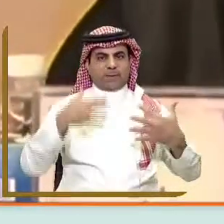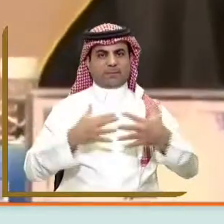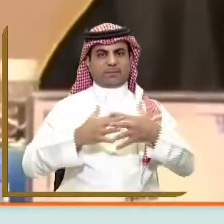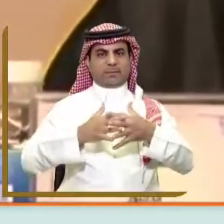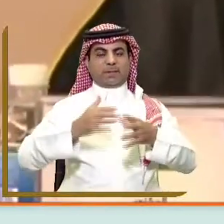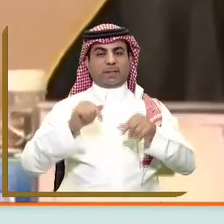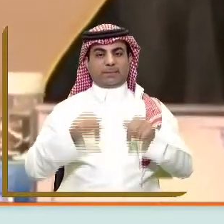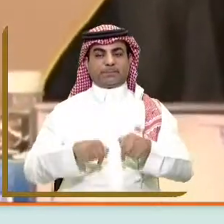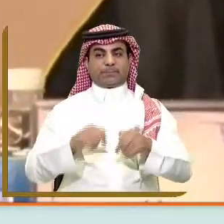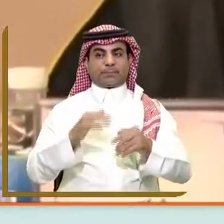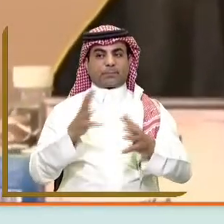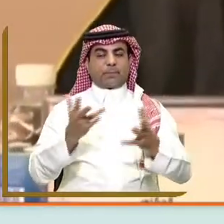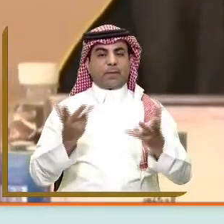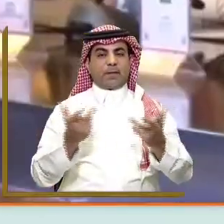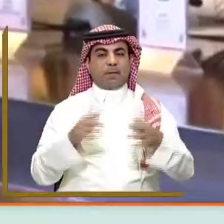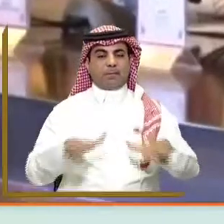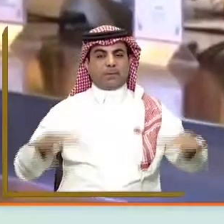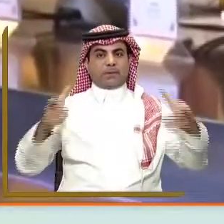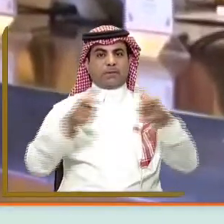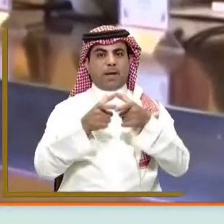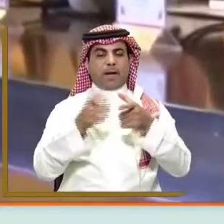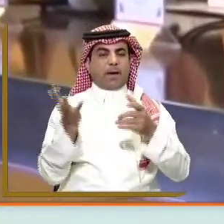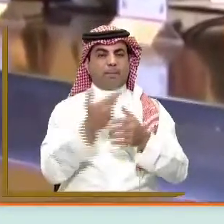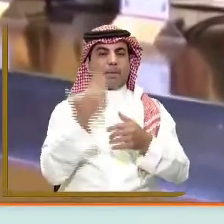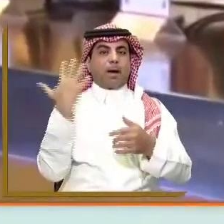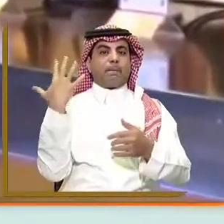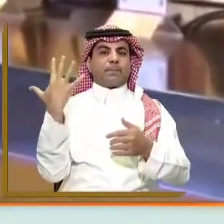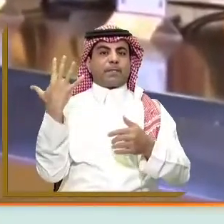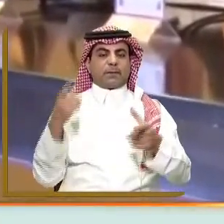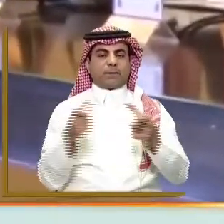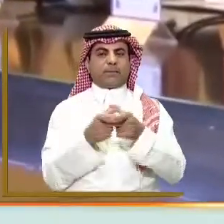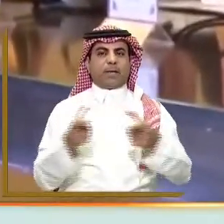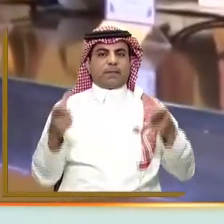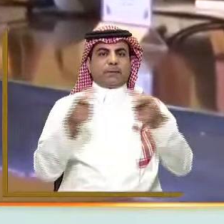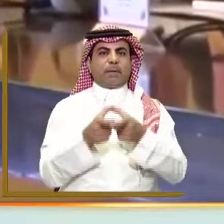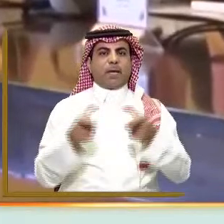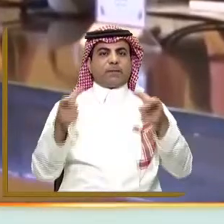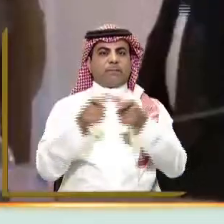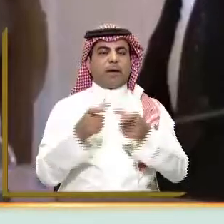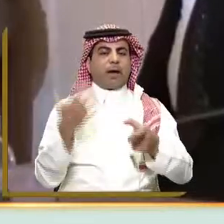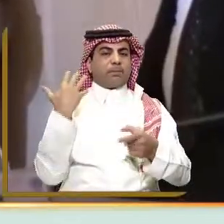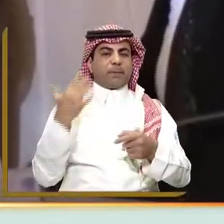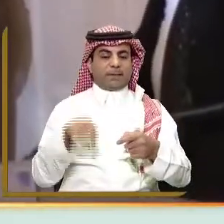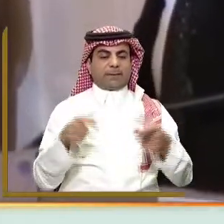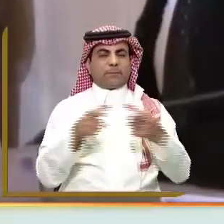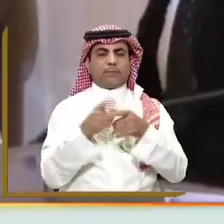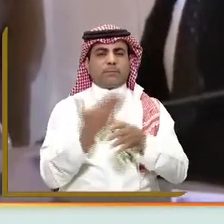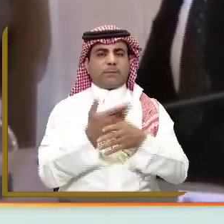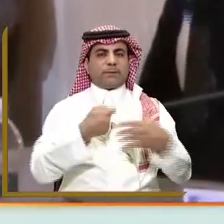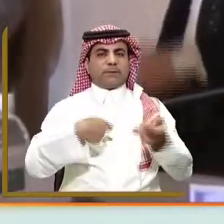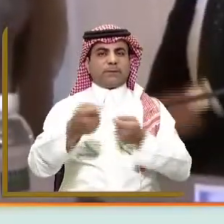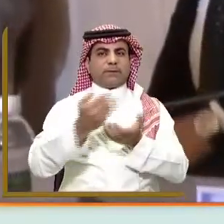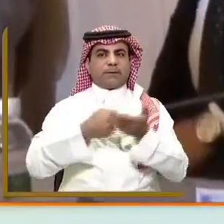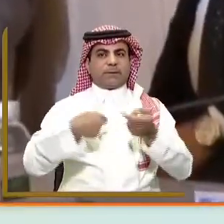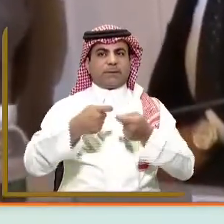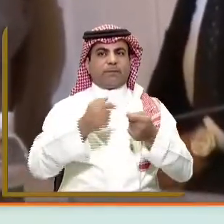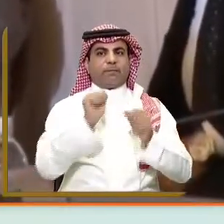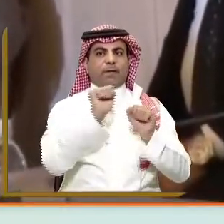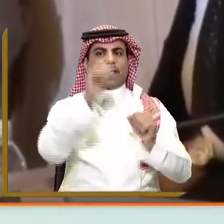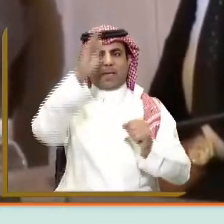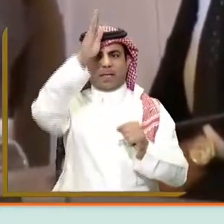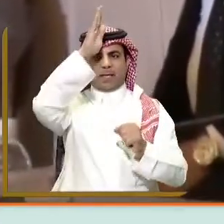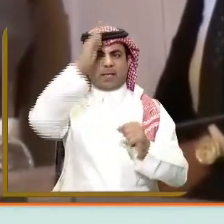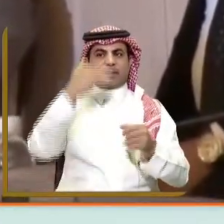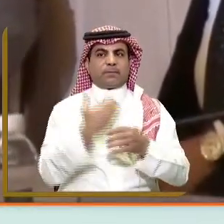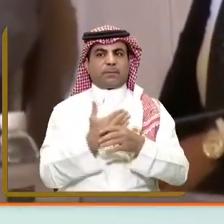يعقد دورته الخامسة في الرياض لبحث المحفزات للاستثمارات السعودية في العراق التي تجاوزت ملياري ريال،